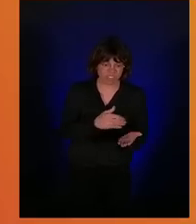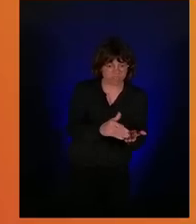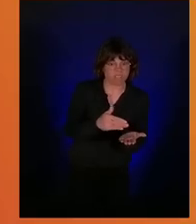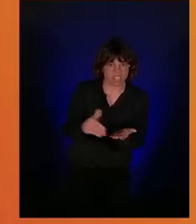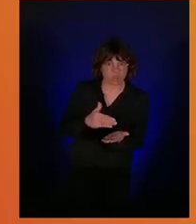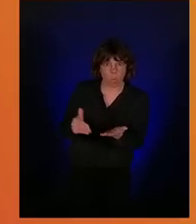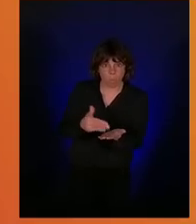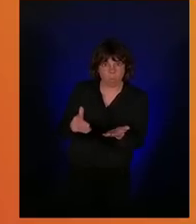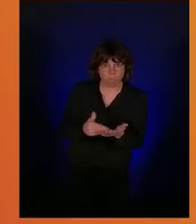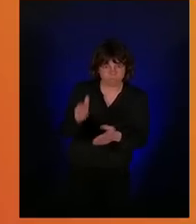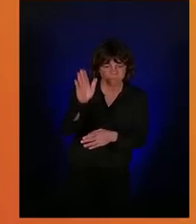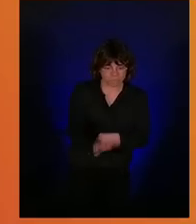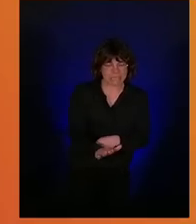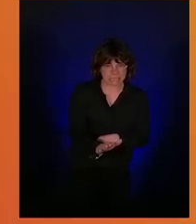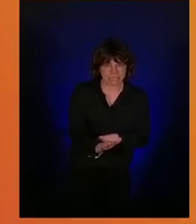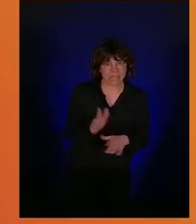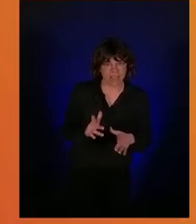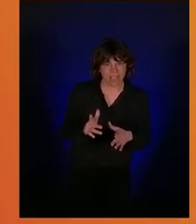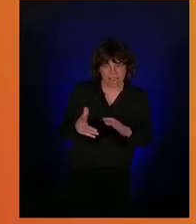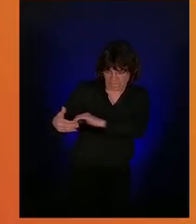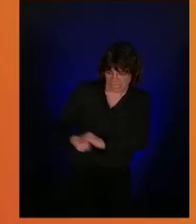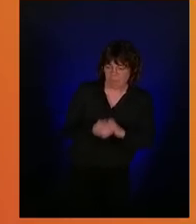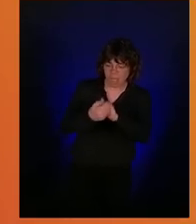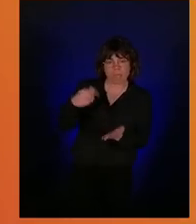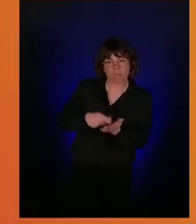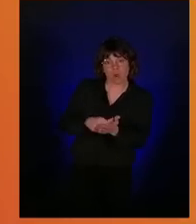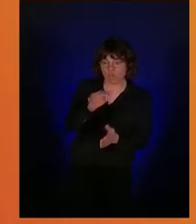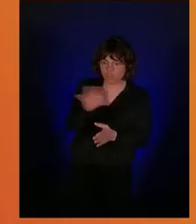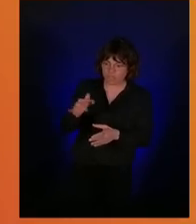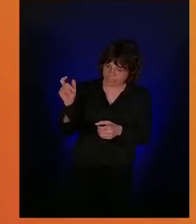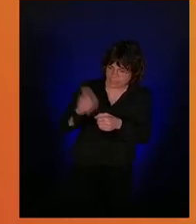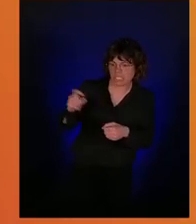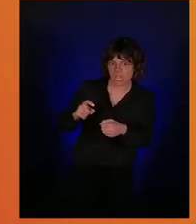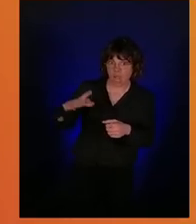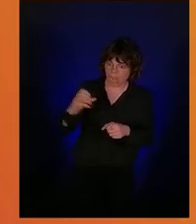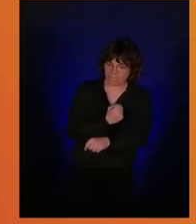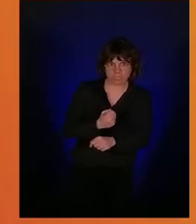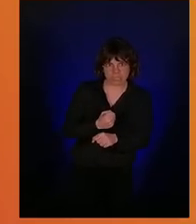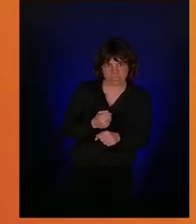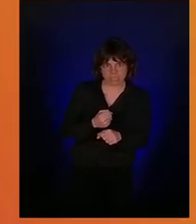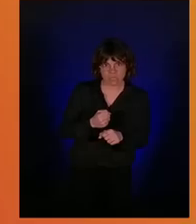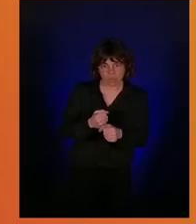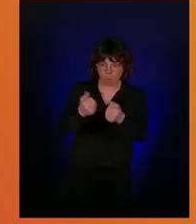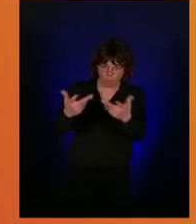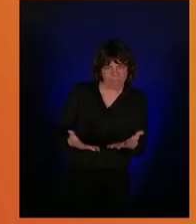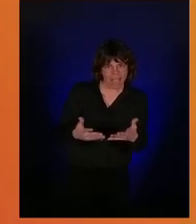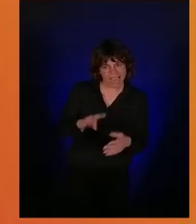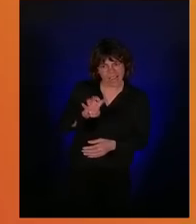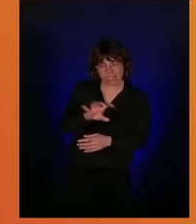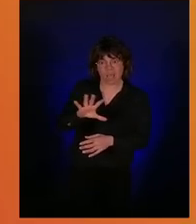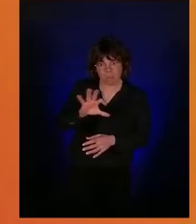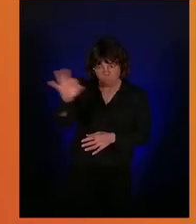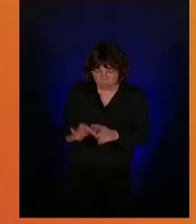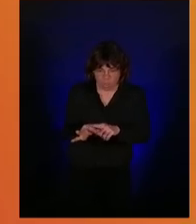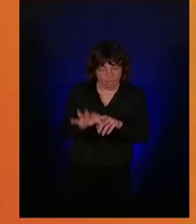sa caisse de retraite. Nos camarades CGT de la Banque de France ont battu les scores, pèsent maintenant 45%